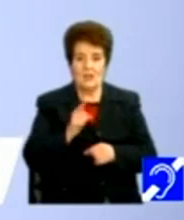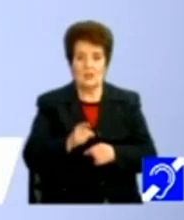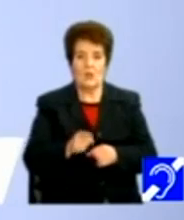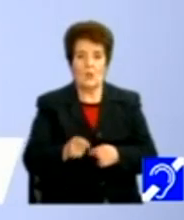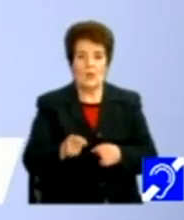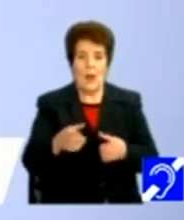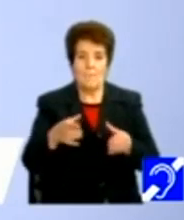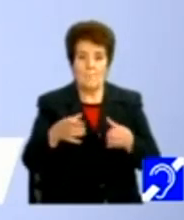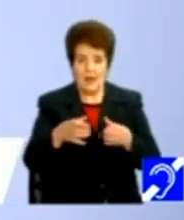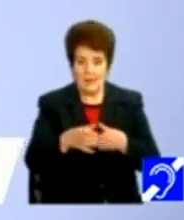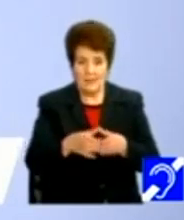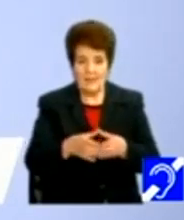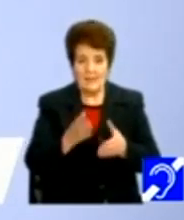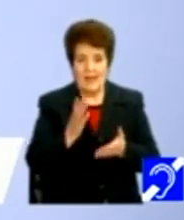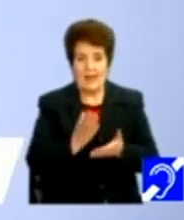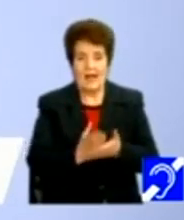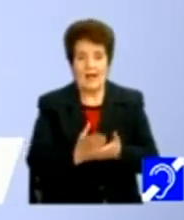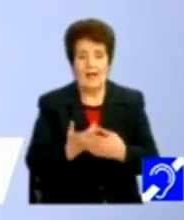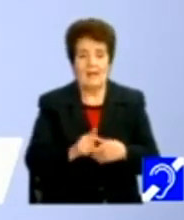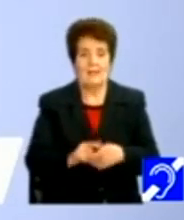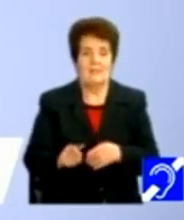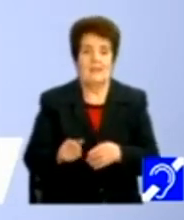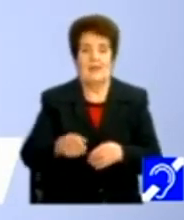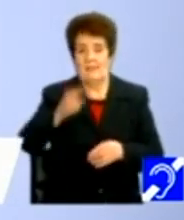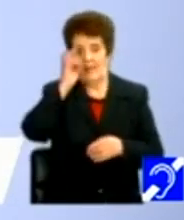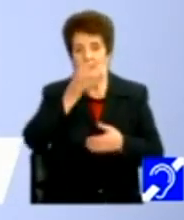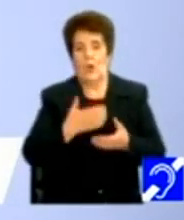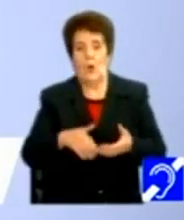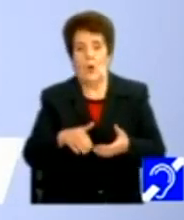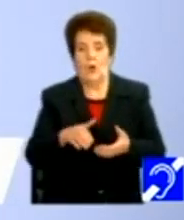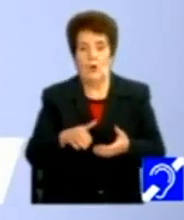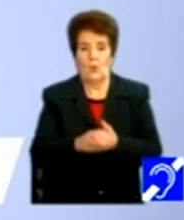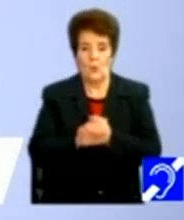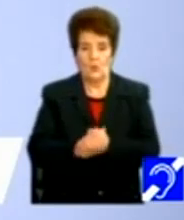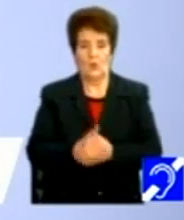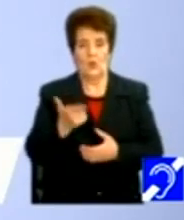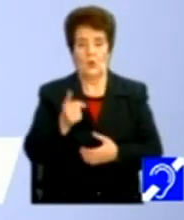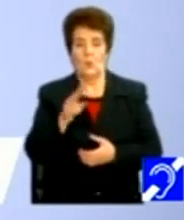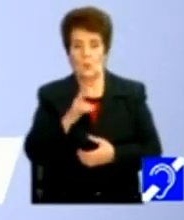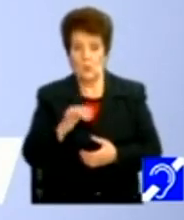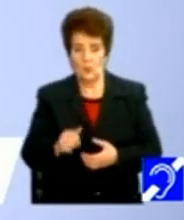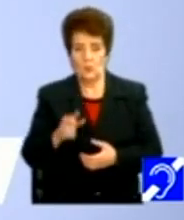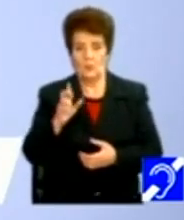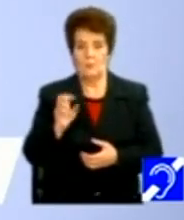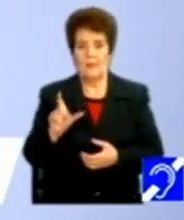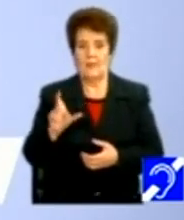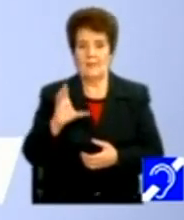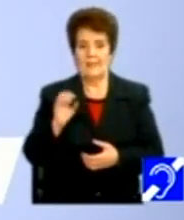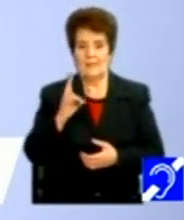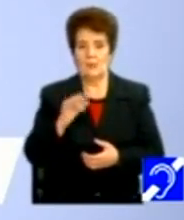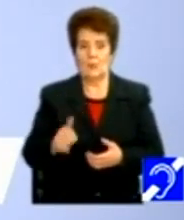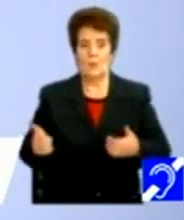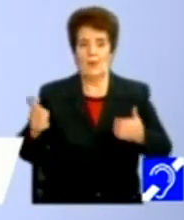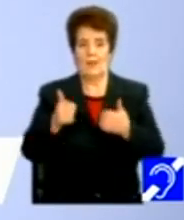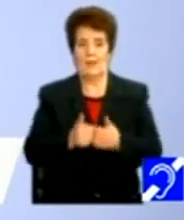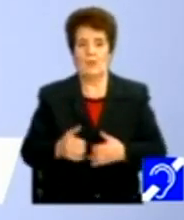are cu cine discuta la București atunci când vrea să facă unire. O avem pe doamna Guțu în guvern, avem pe domnul Traian Băsescu, avem